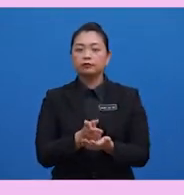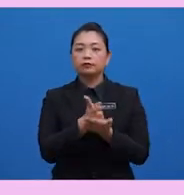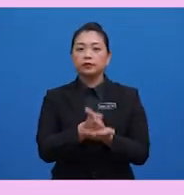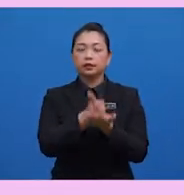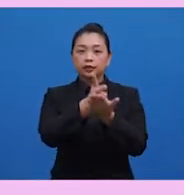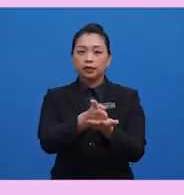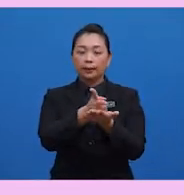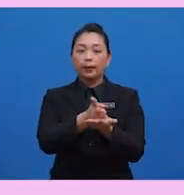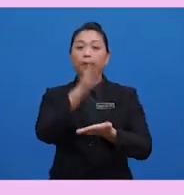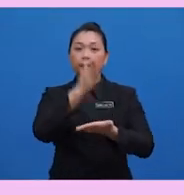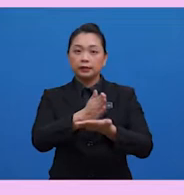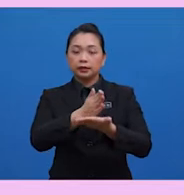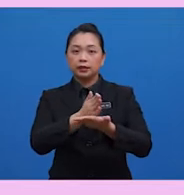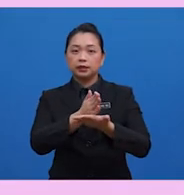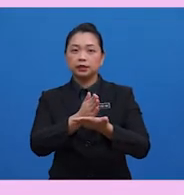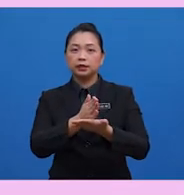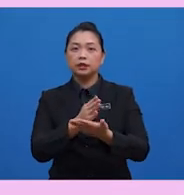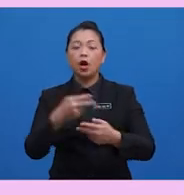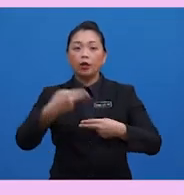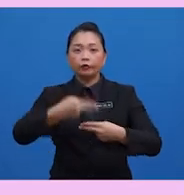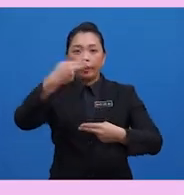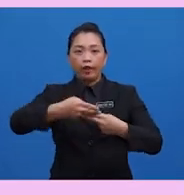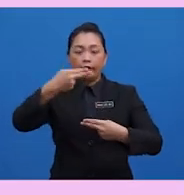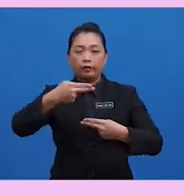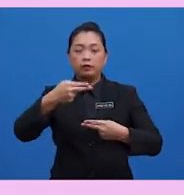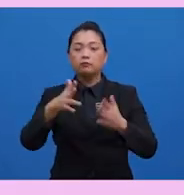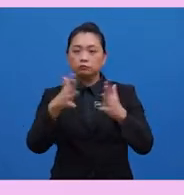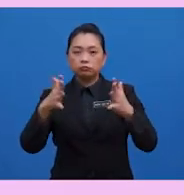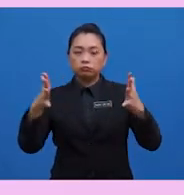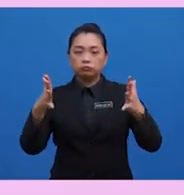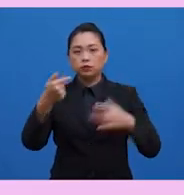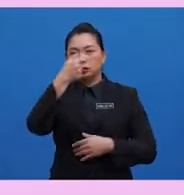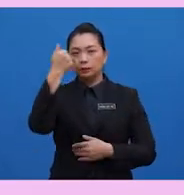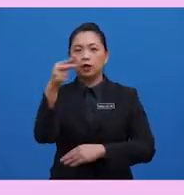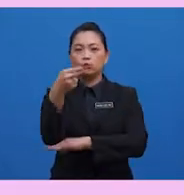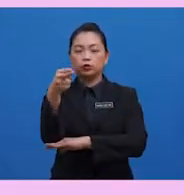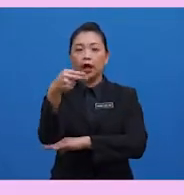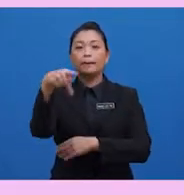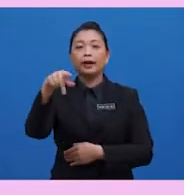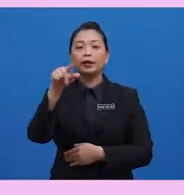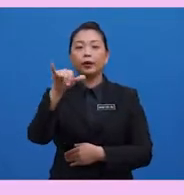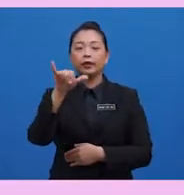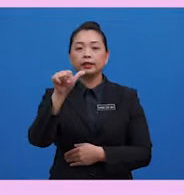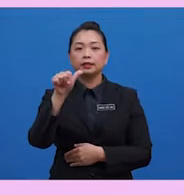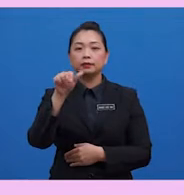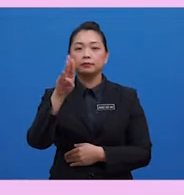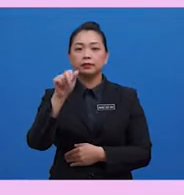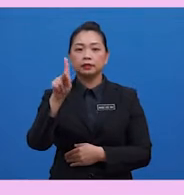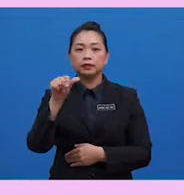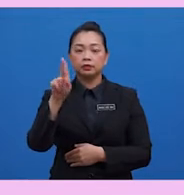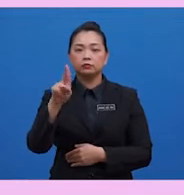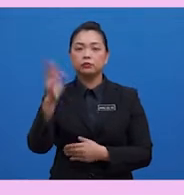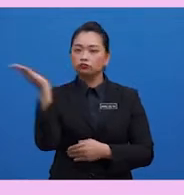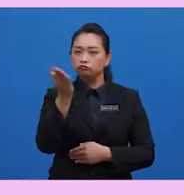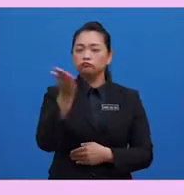ikan, hotel dan resort pelancongan secara besar-besaran menyebabkan hutan paya bakau ditebang dan